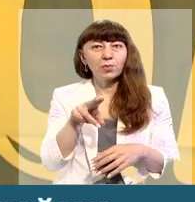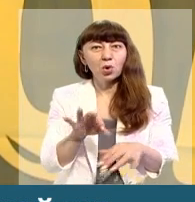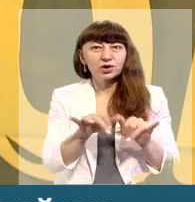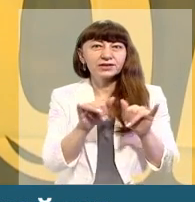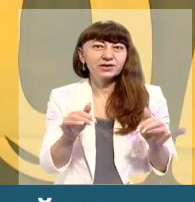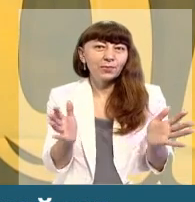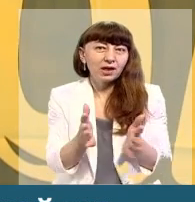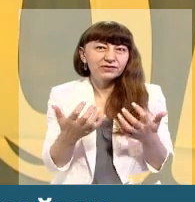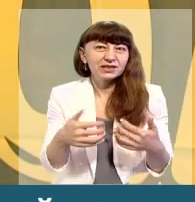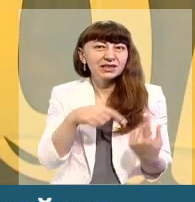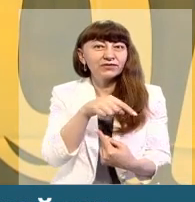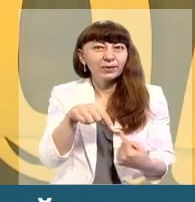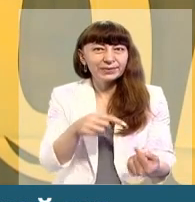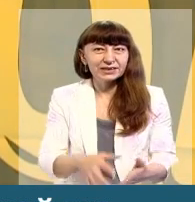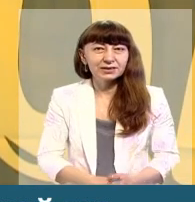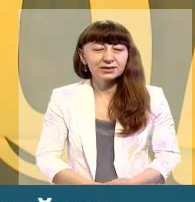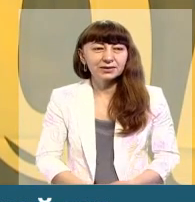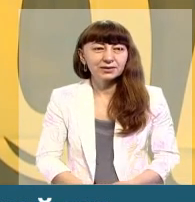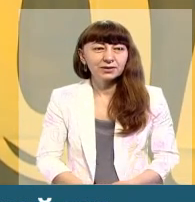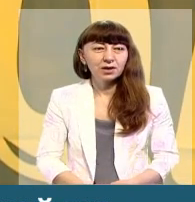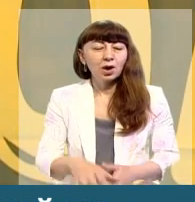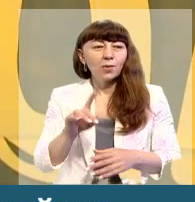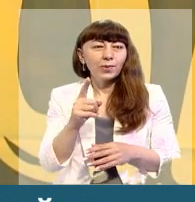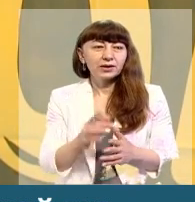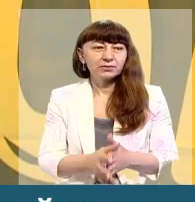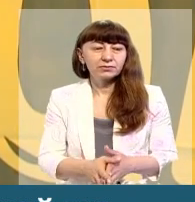развитию малого и среднего бизнеса. Поэтому